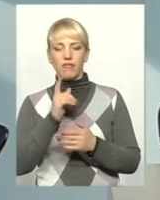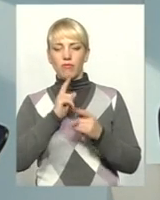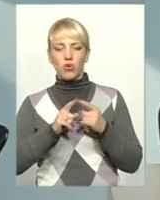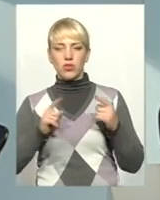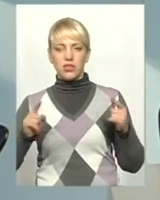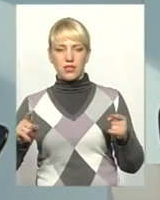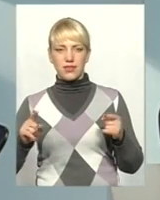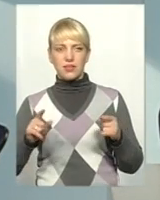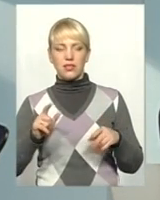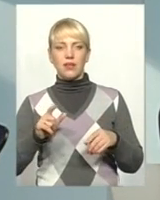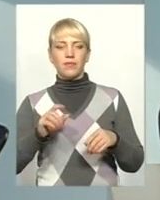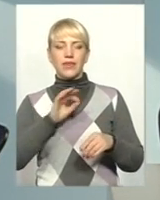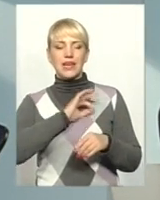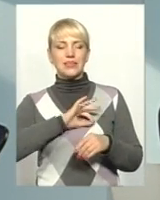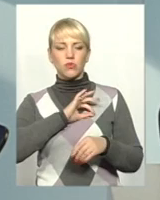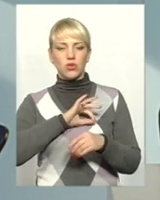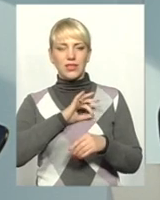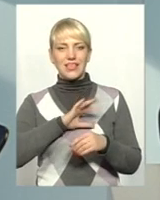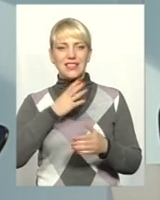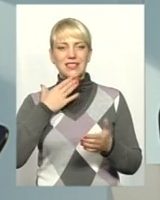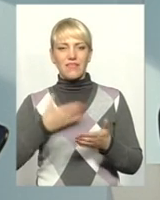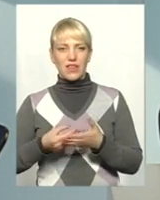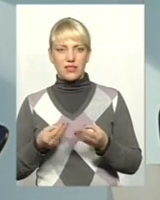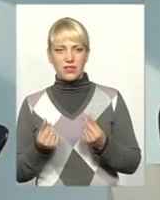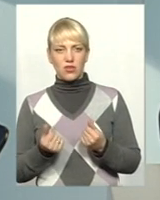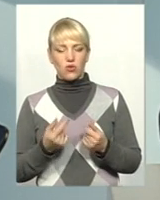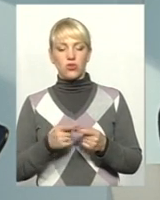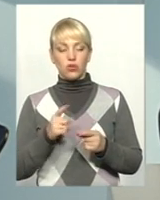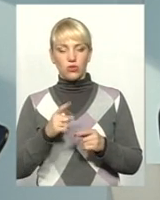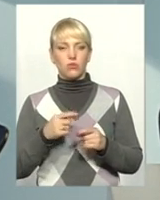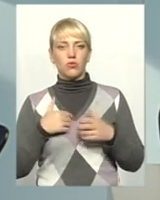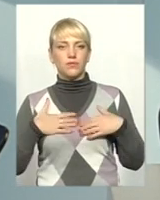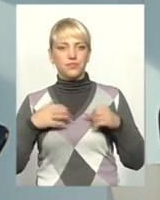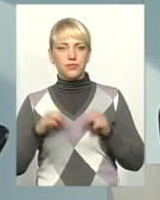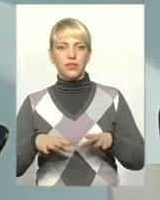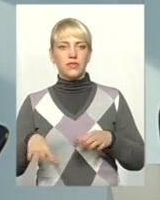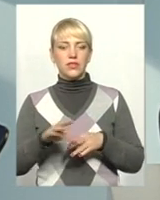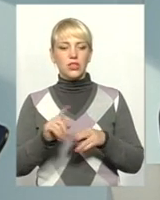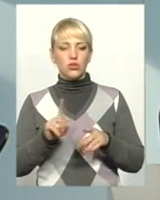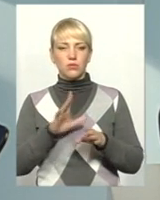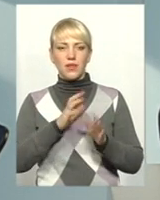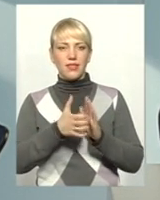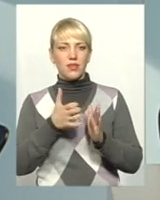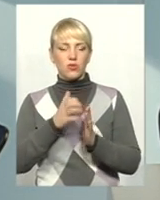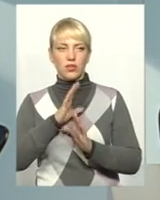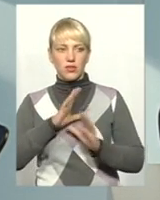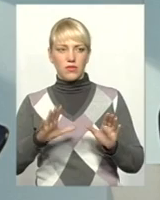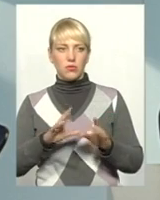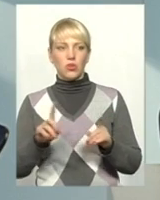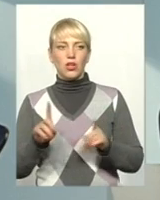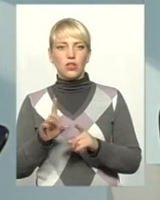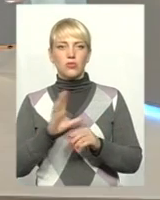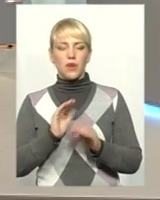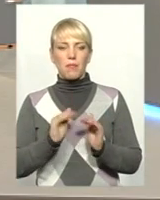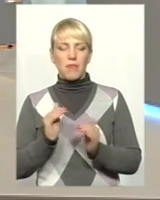Звичайно, знаючи всі ці вимоги, він прикладає всі зусилля, щоб цих недоліків не було, а якщо вони є, то як можна менше.